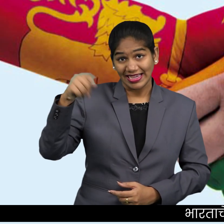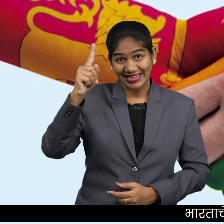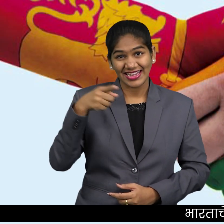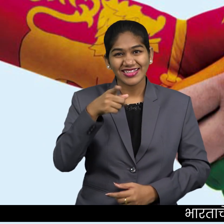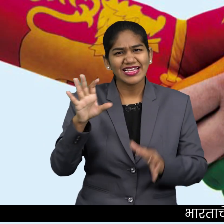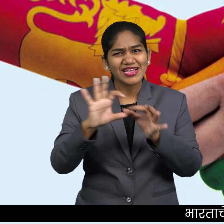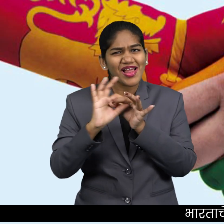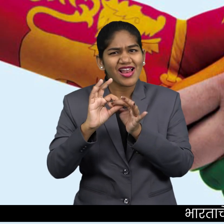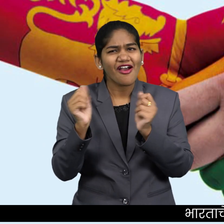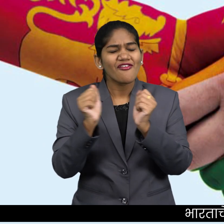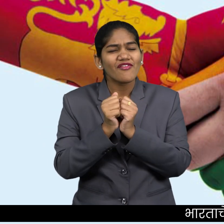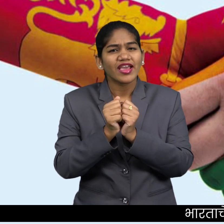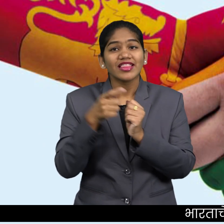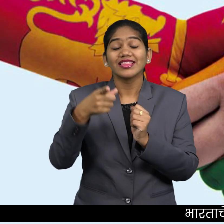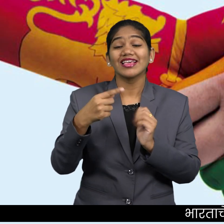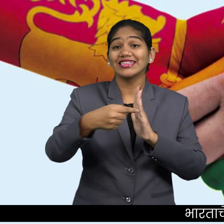भारताची श्रीलंकेशी संबंध.